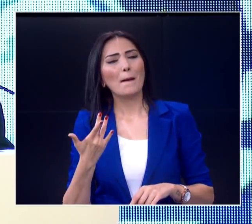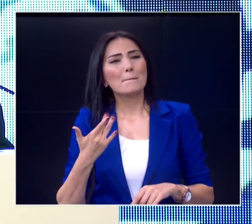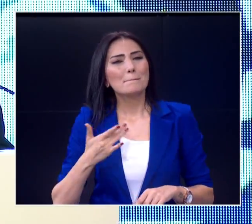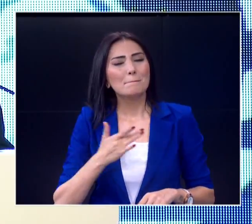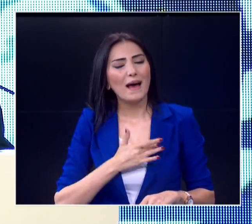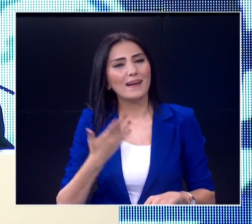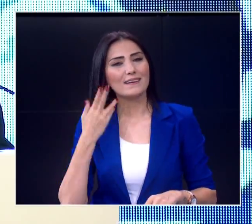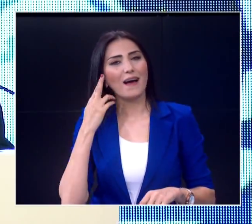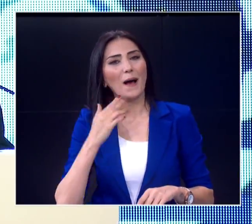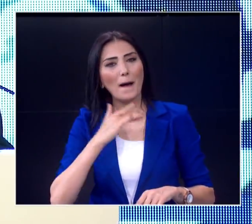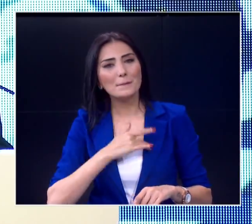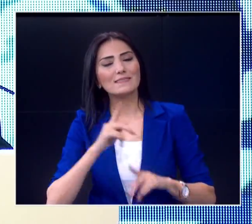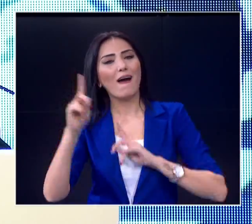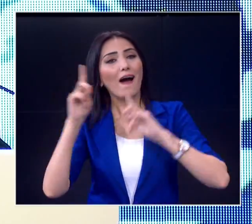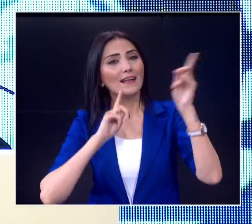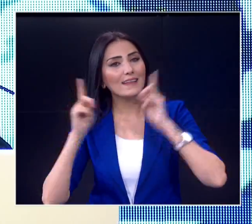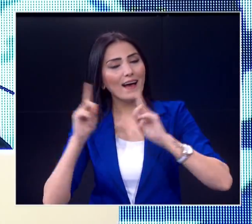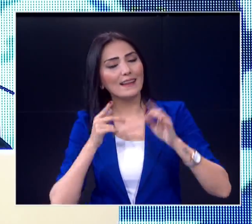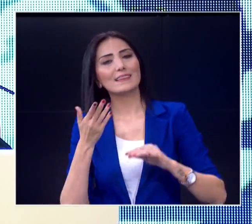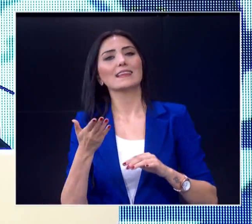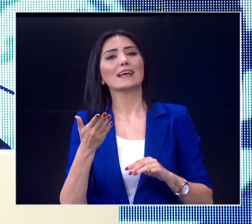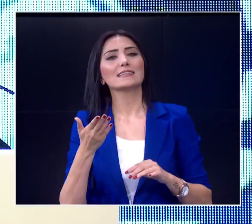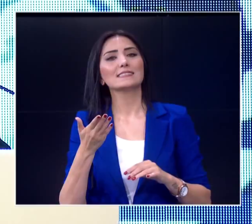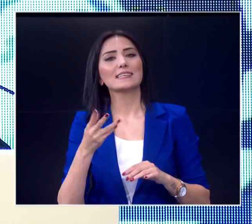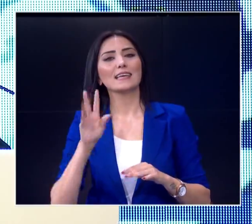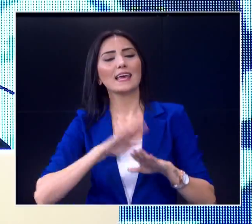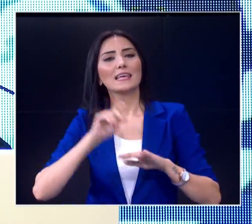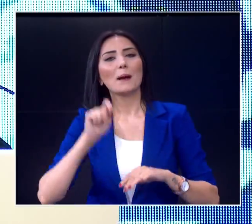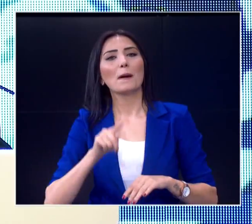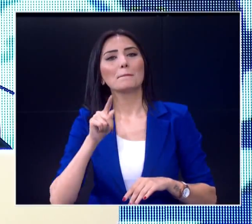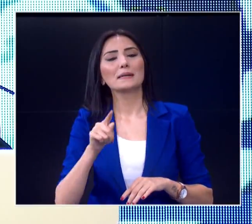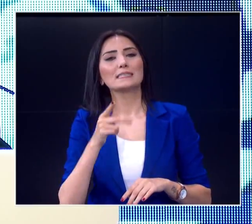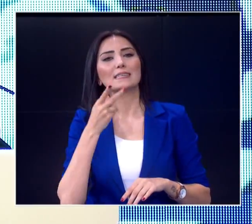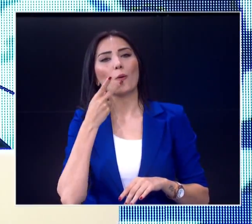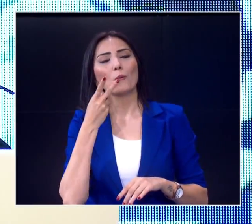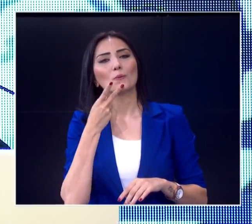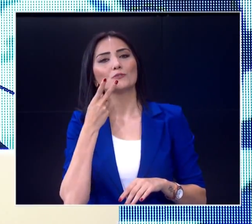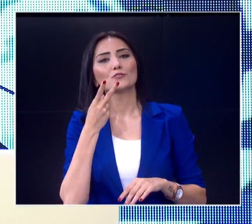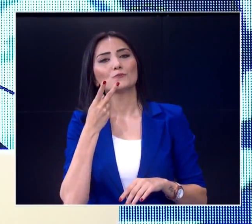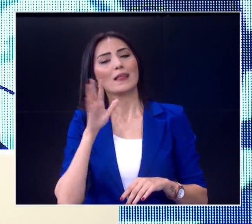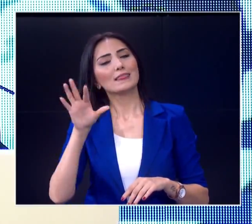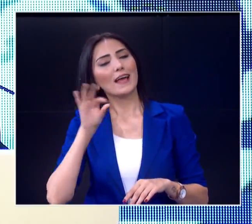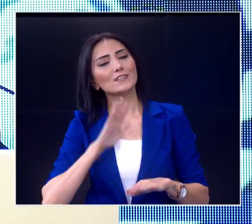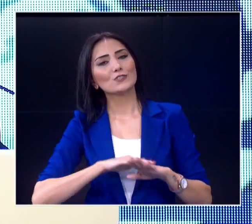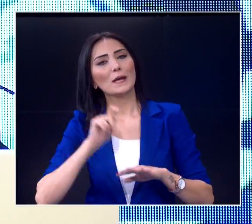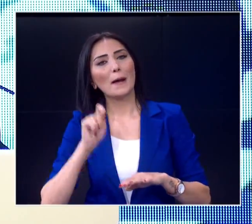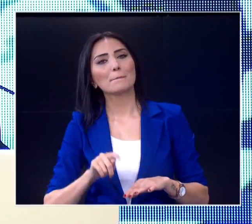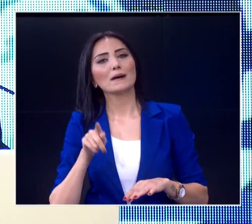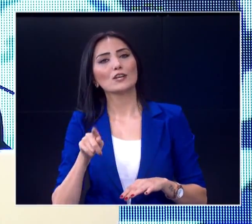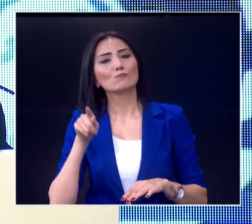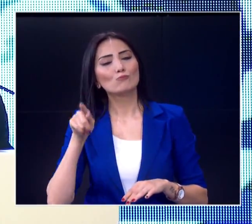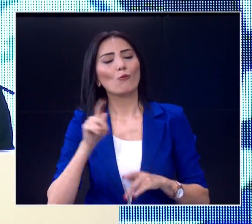merhamete, adalete vurgu yapan bir dil tercih etmelidir.